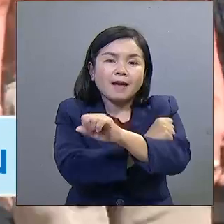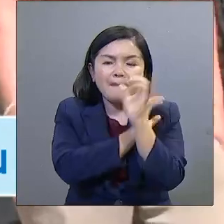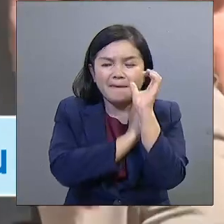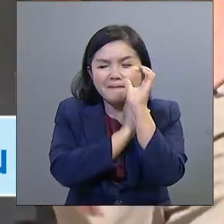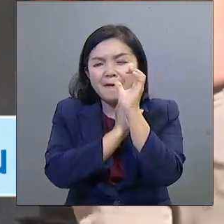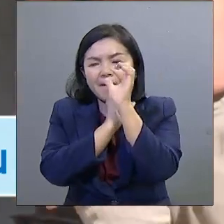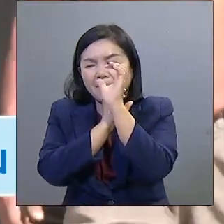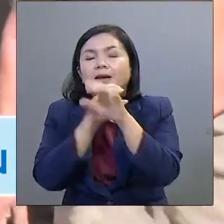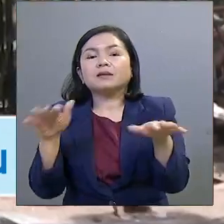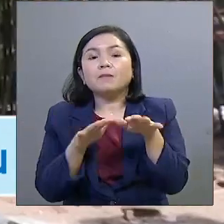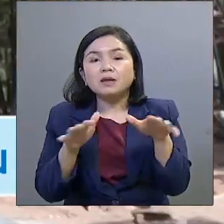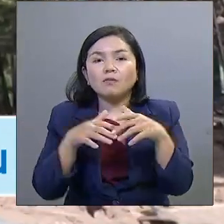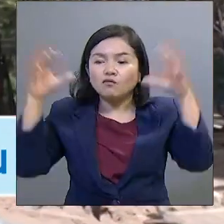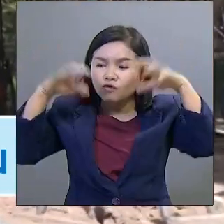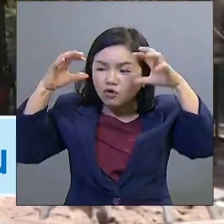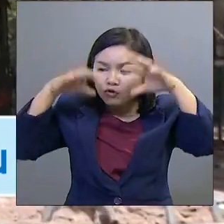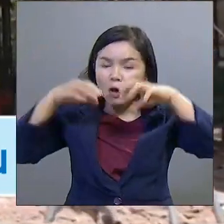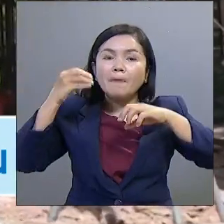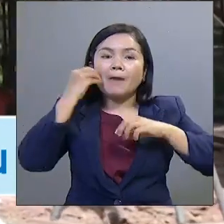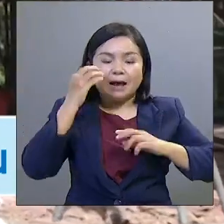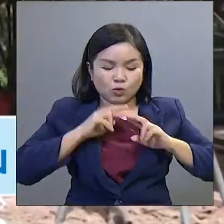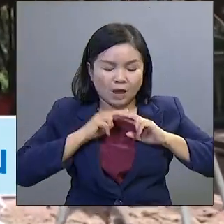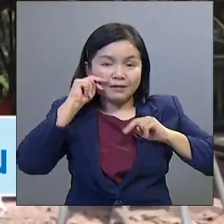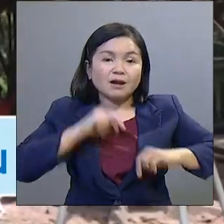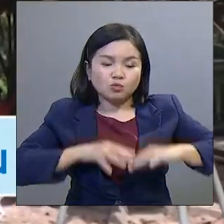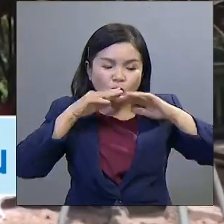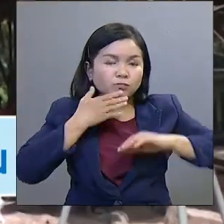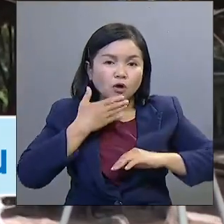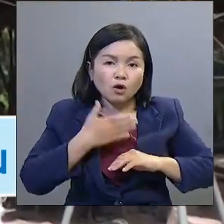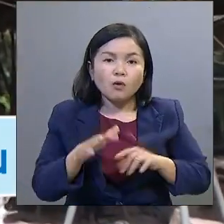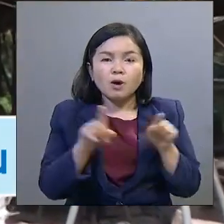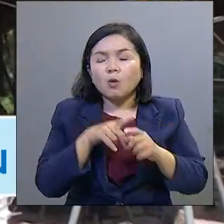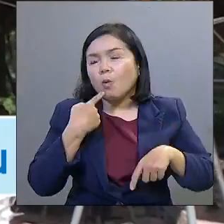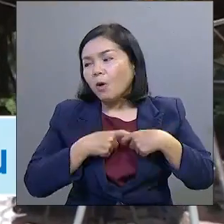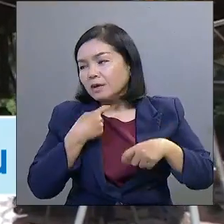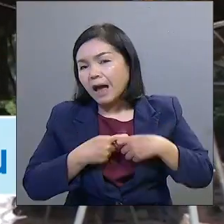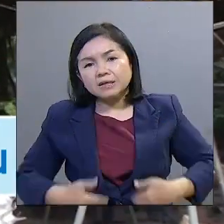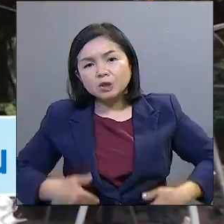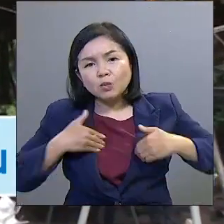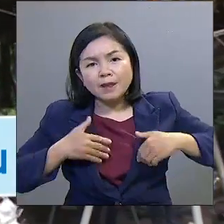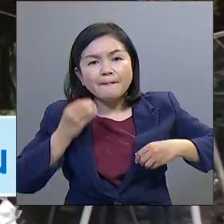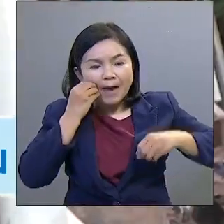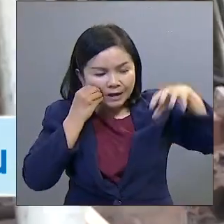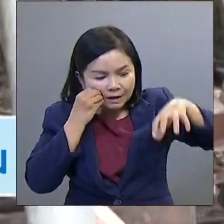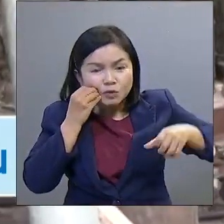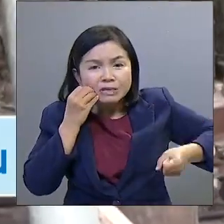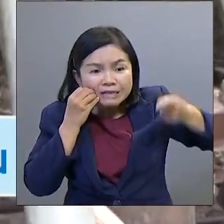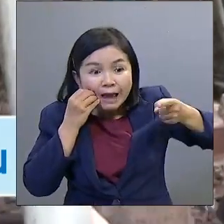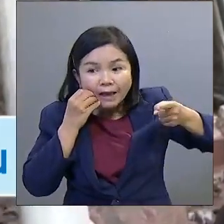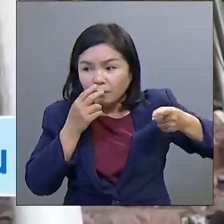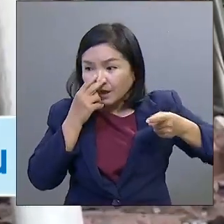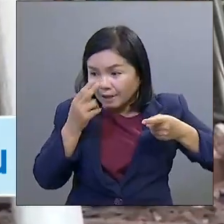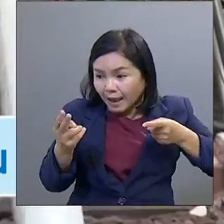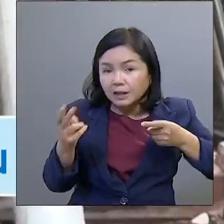นงานนี่แหละพอถึงหน้าฝนบริเวณบ้านตัวเองน้ำท่วมขังตลอดเวลาแล้วมันลำบากในการใช้ชีวิตวันนึงก็เลยผ่านไปเห็นคนก